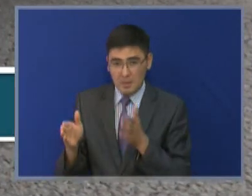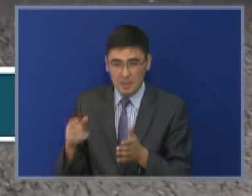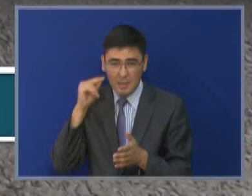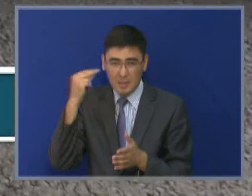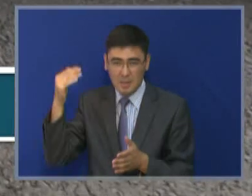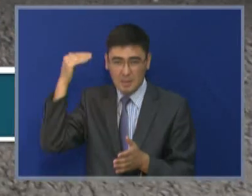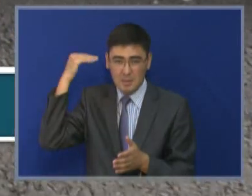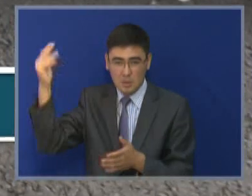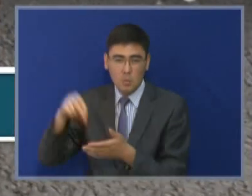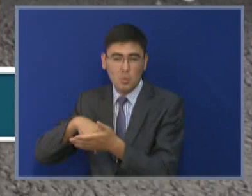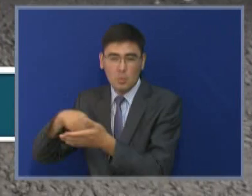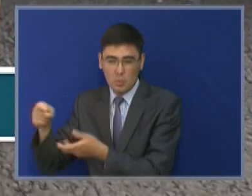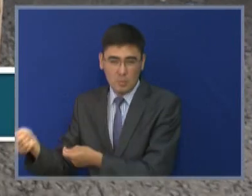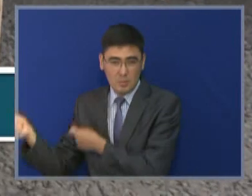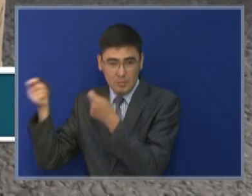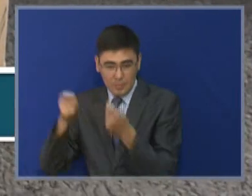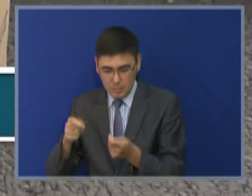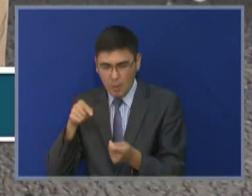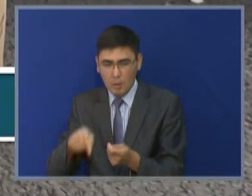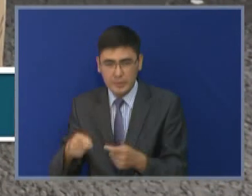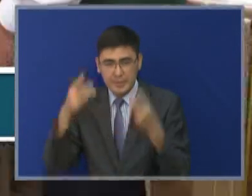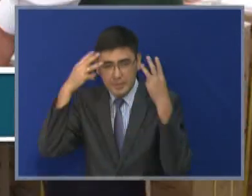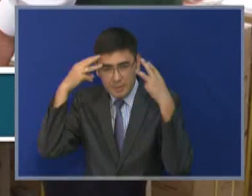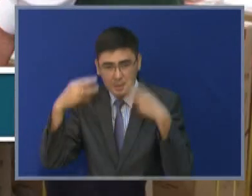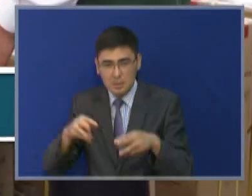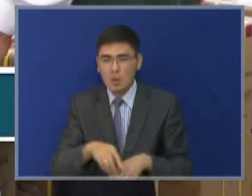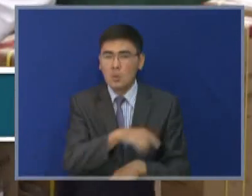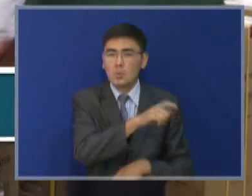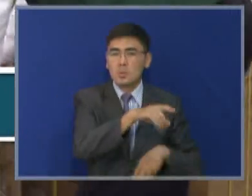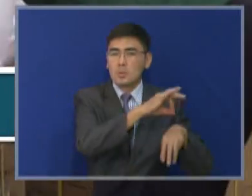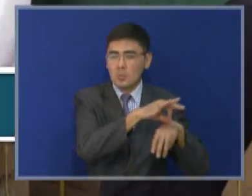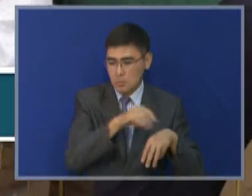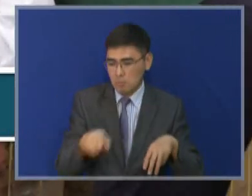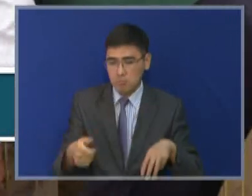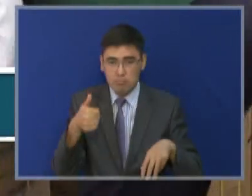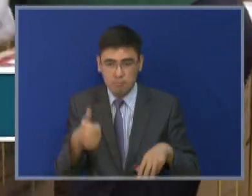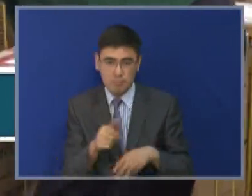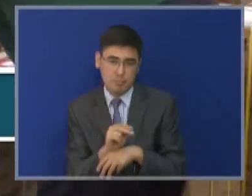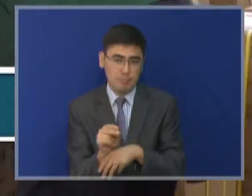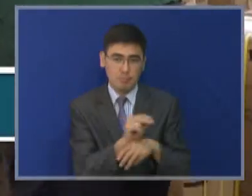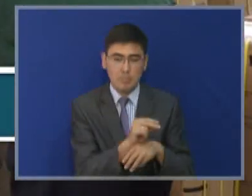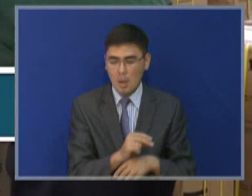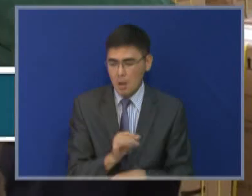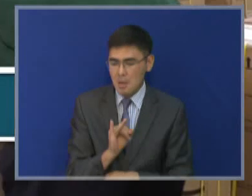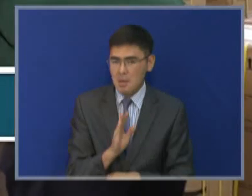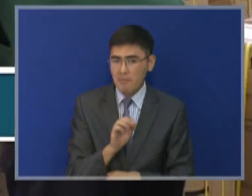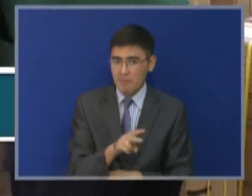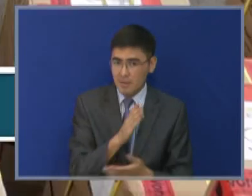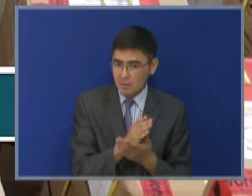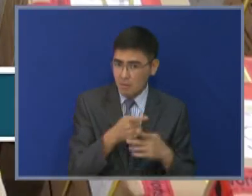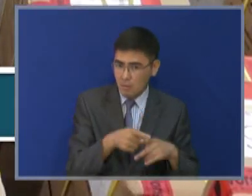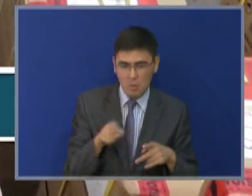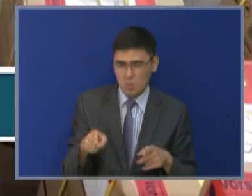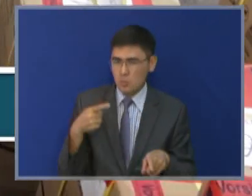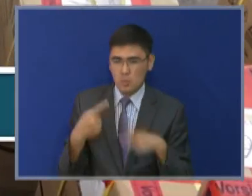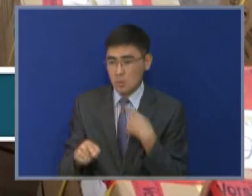жеткізілген. Аппарат заманауи стандарттарға сай, әрі науқастарды емдеуге өте қолайлы. ИВЛ аппаратынан бір ерекшелігі бұл мобильді құрылғы